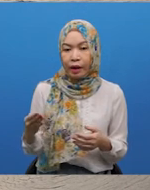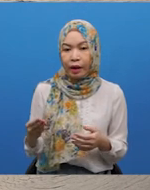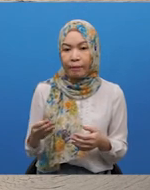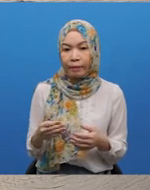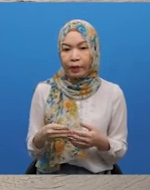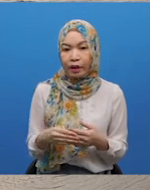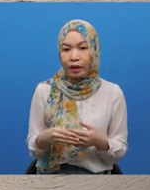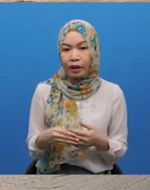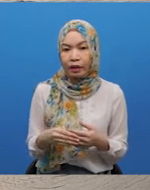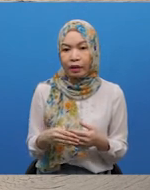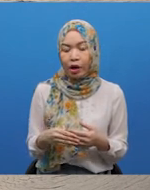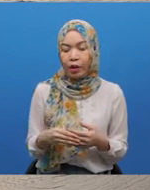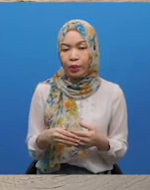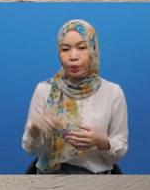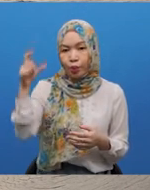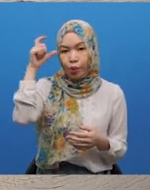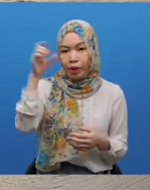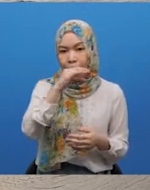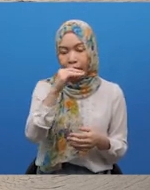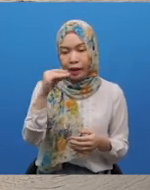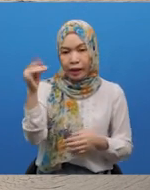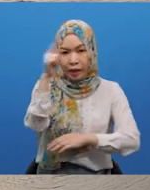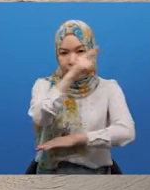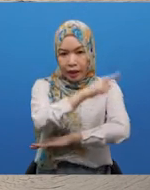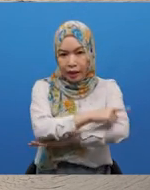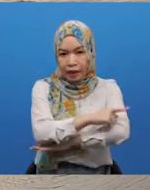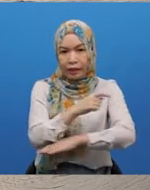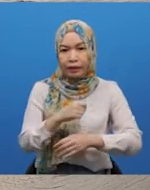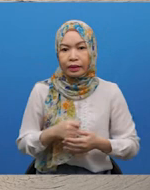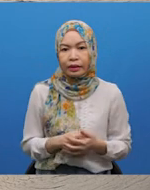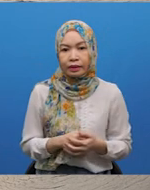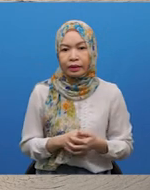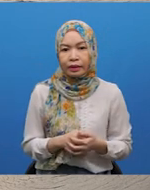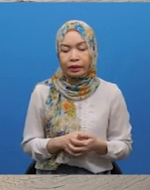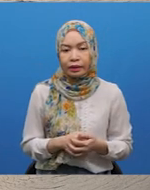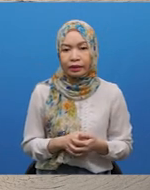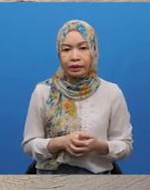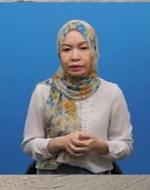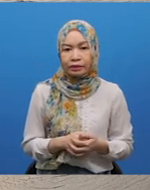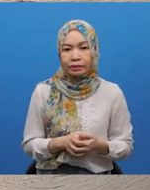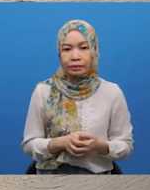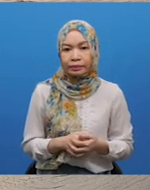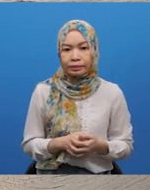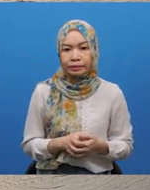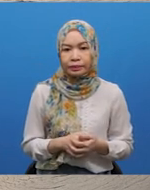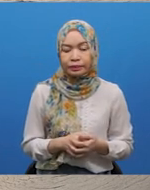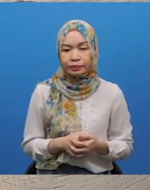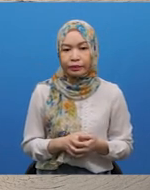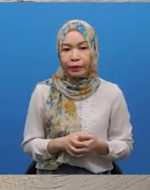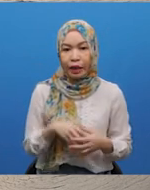beberapa hari. Pengulangan konsonan B dalam baris tiga, rangkap